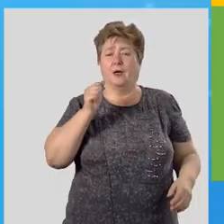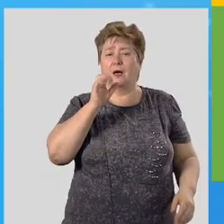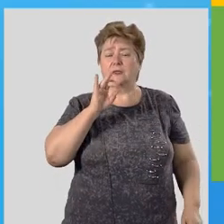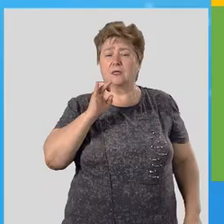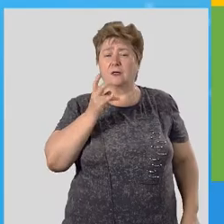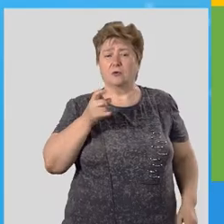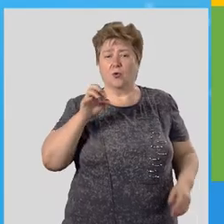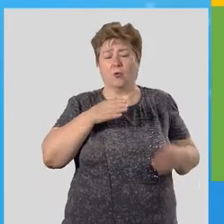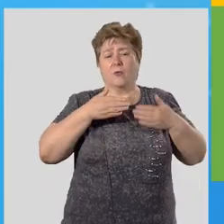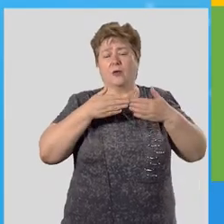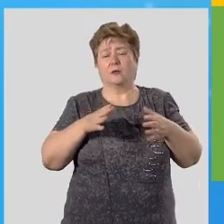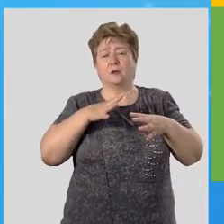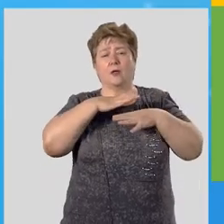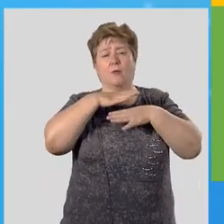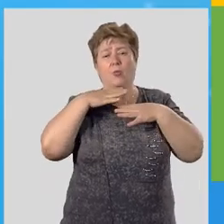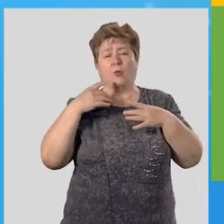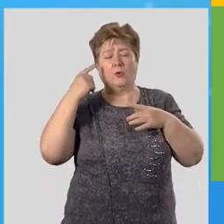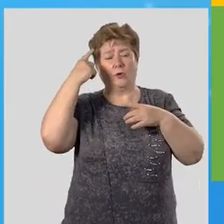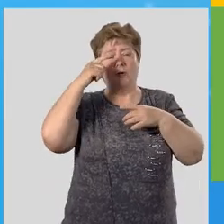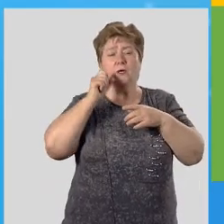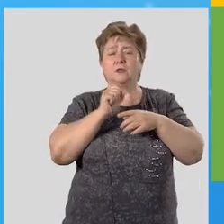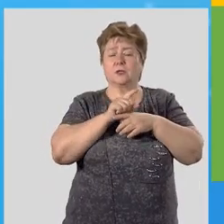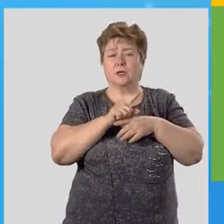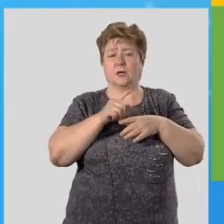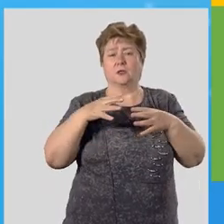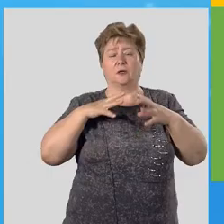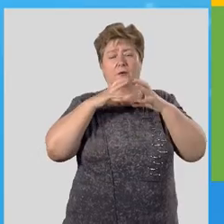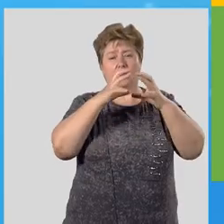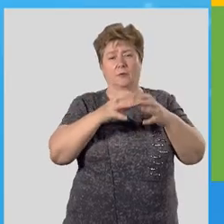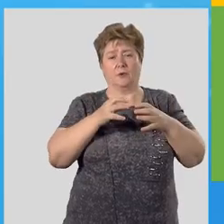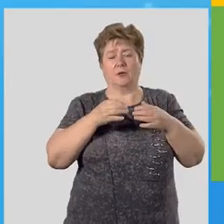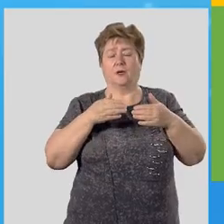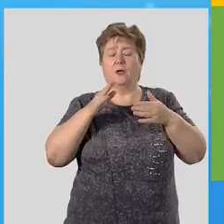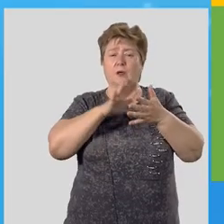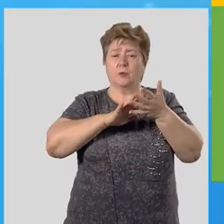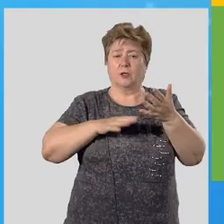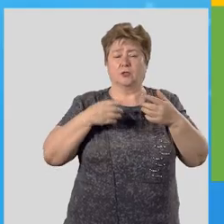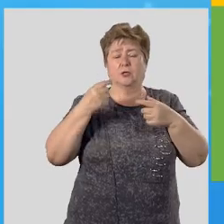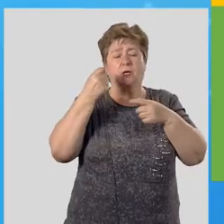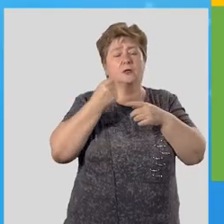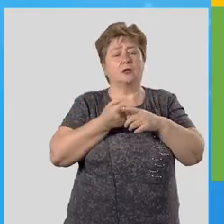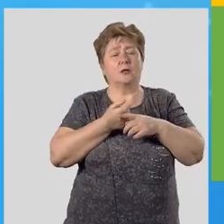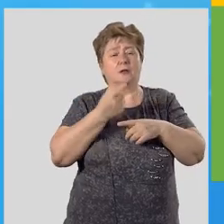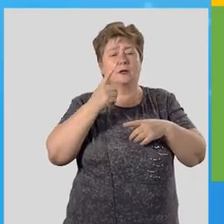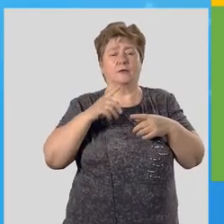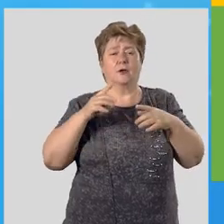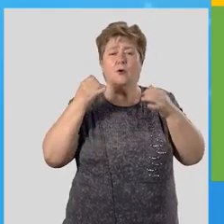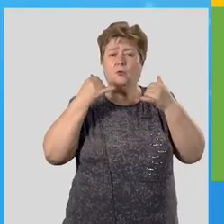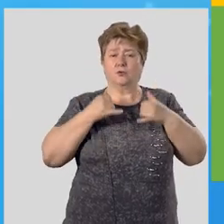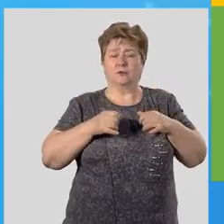Астрономия уже раскрыла многие загадки Вселенной и продолжает их разгадывать,